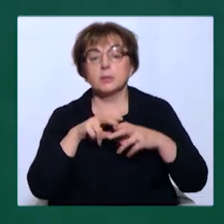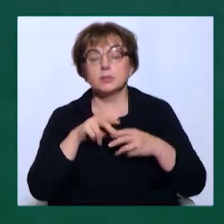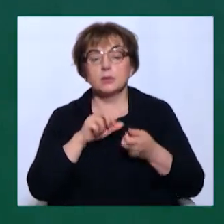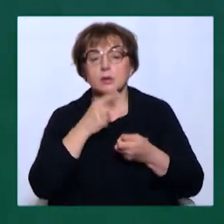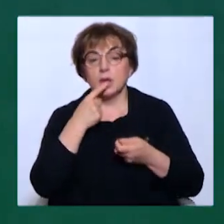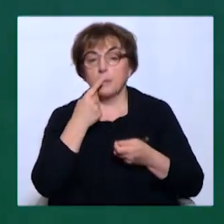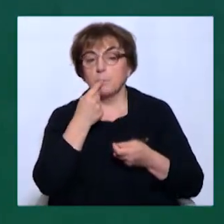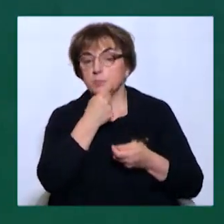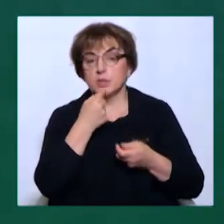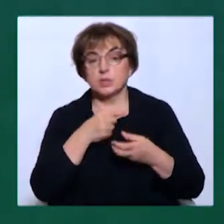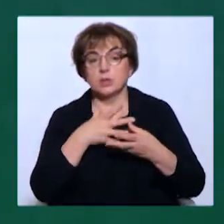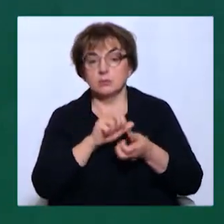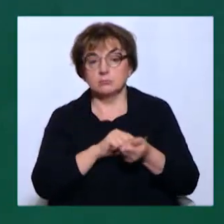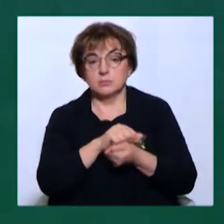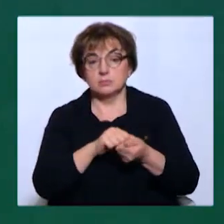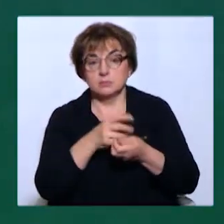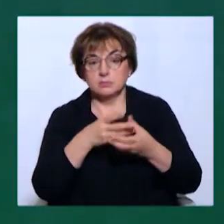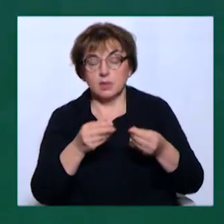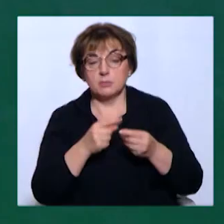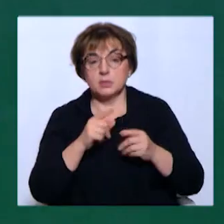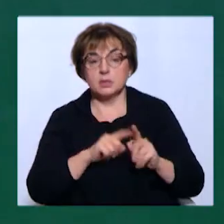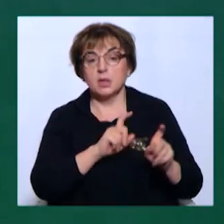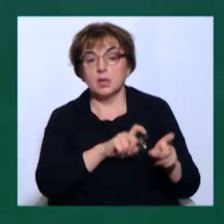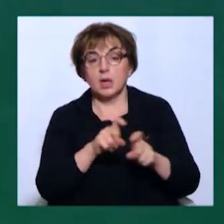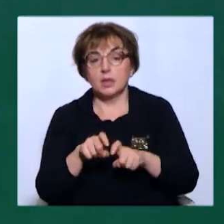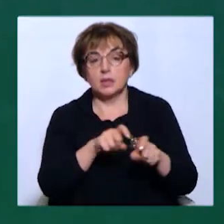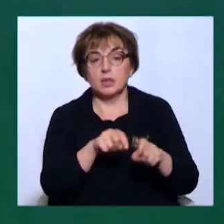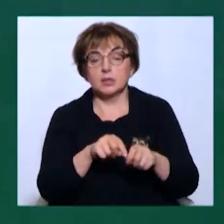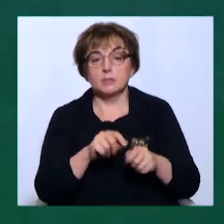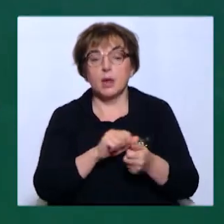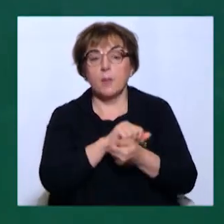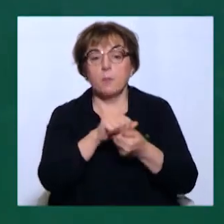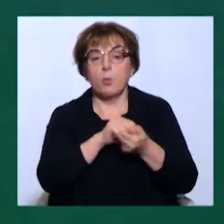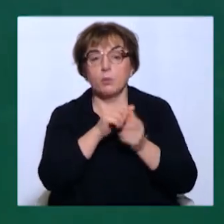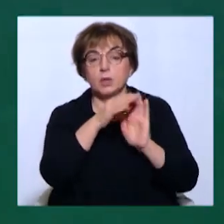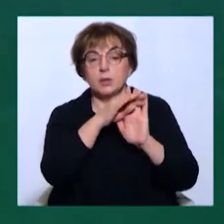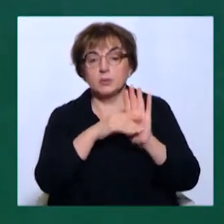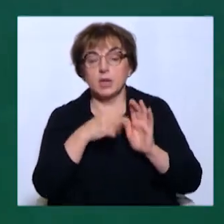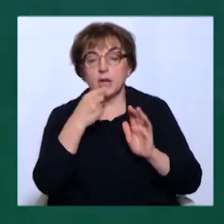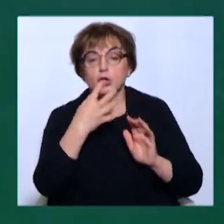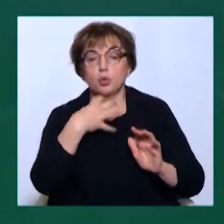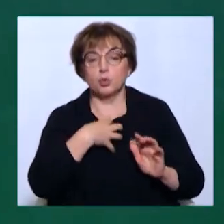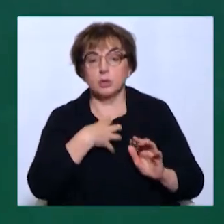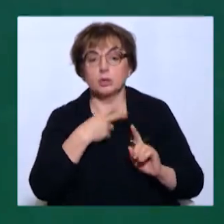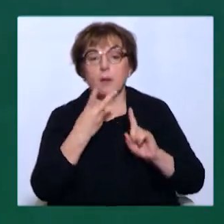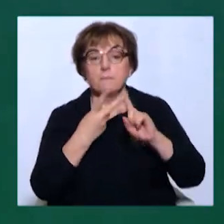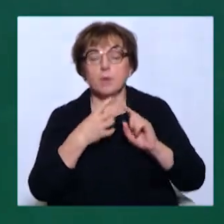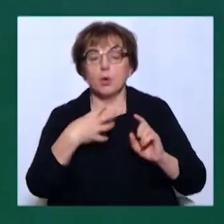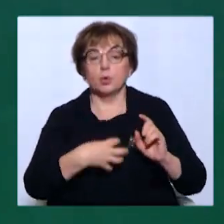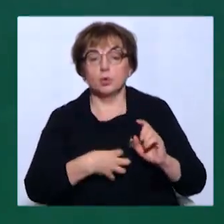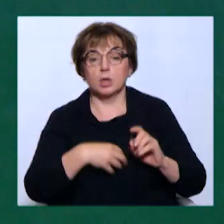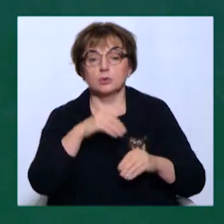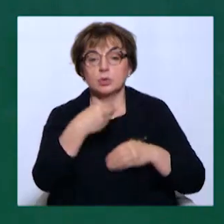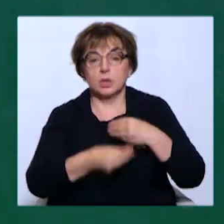ხდება მომნელებელ სისტემაში და მისი გადაადგილება მომნელებელი სისტემის ერთი ორგანოდან მეორე